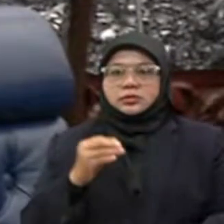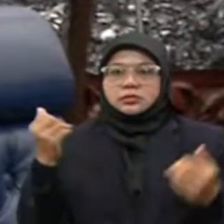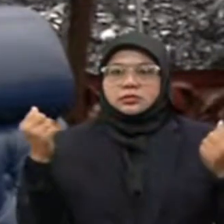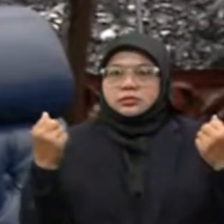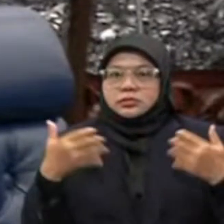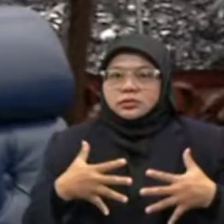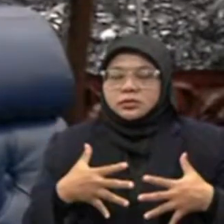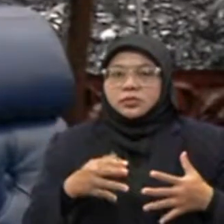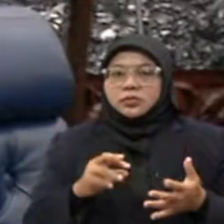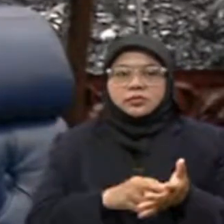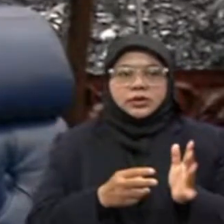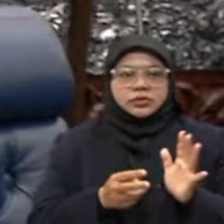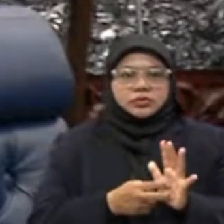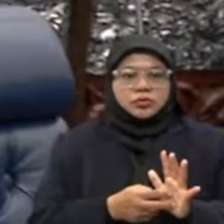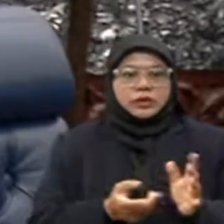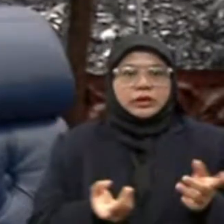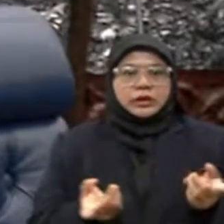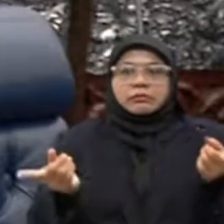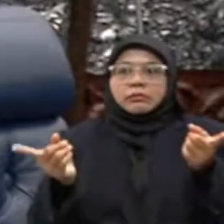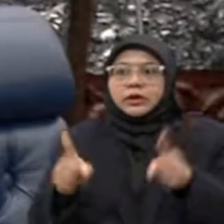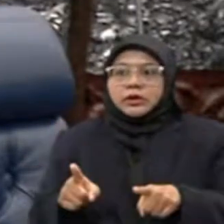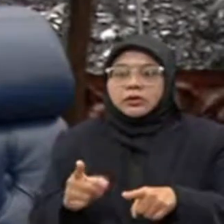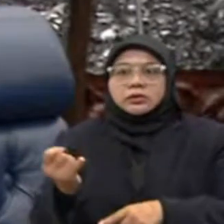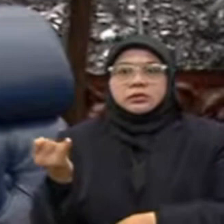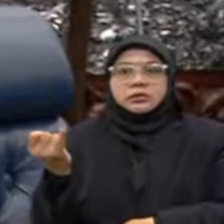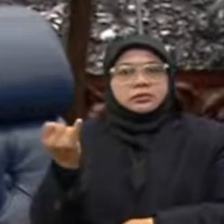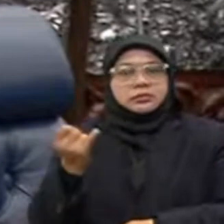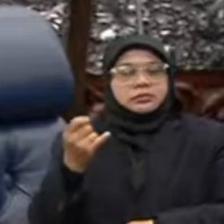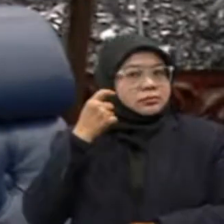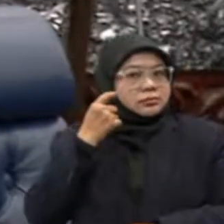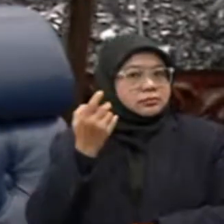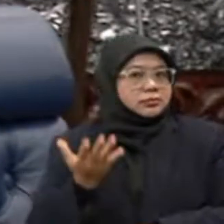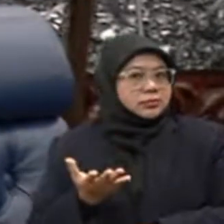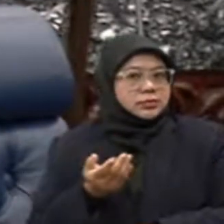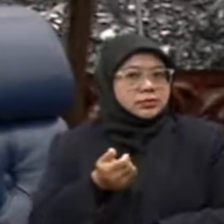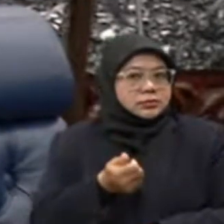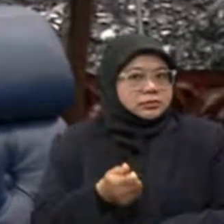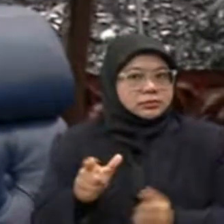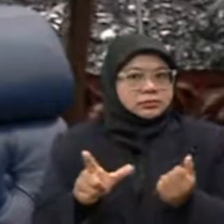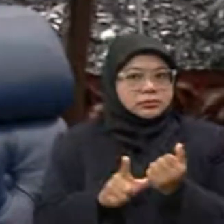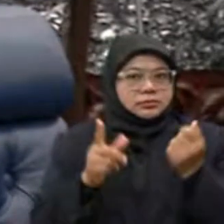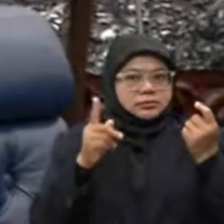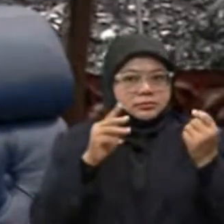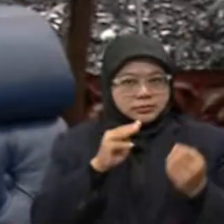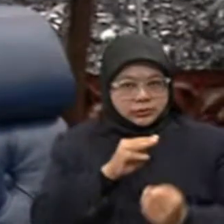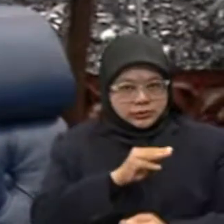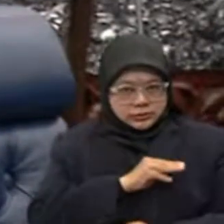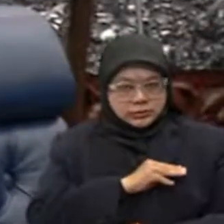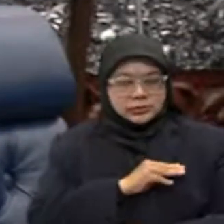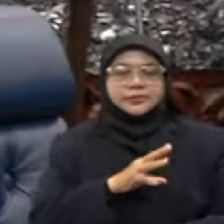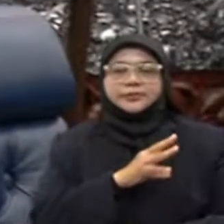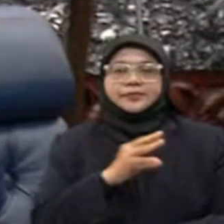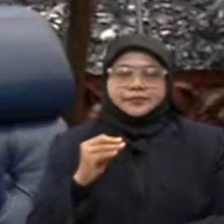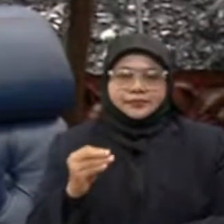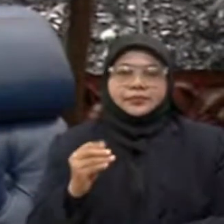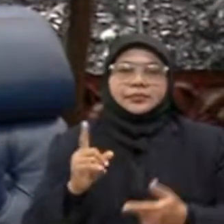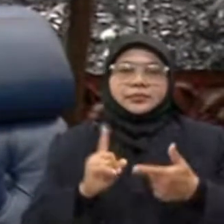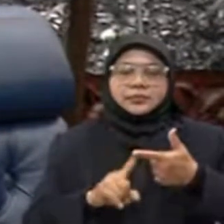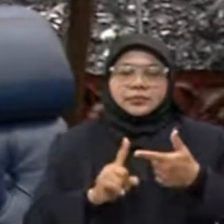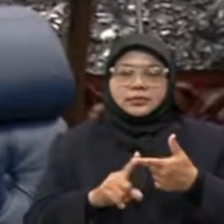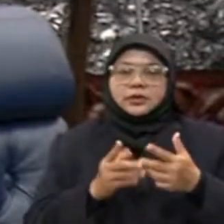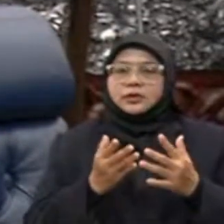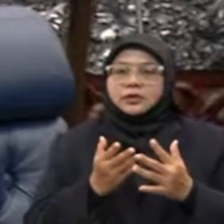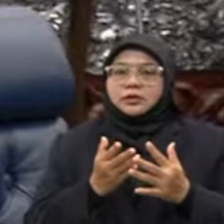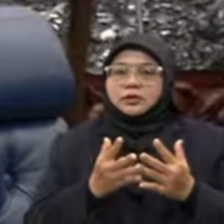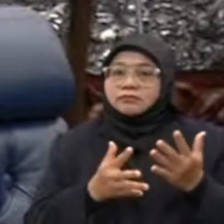obat lain sakitnya lain Jadi apa pandangan yang mau timbala menteri tentang itu yang kedua Saya nak